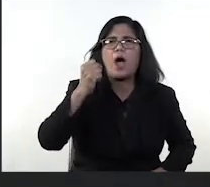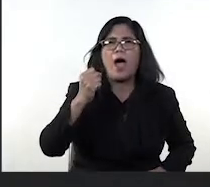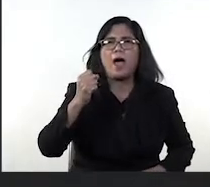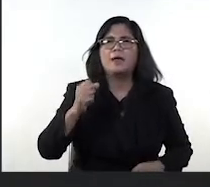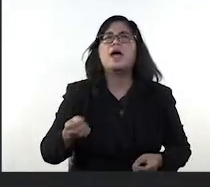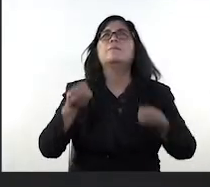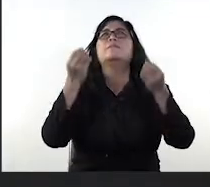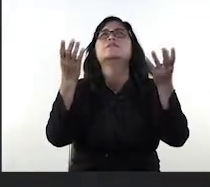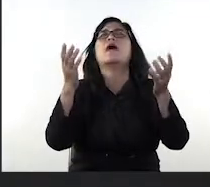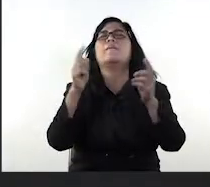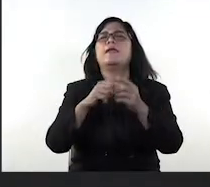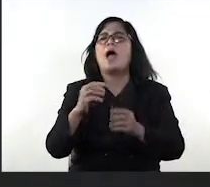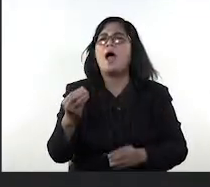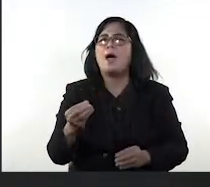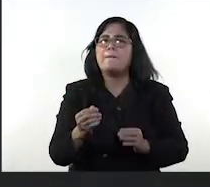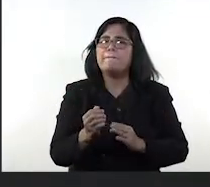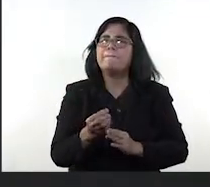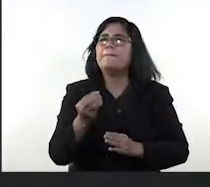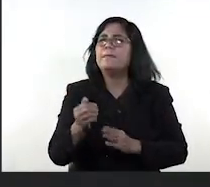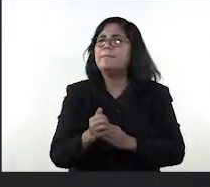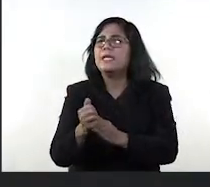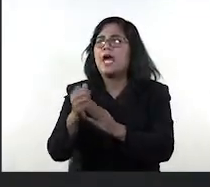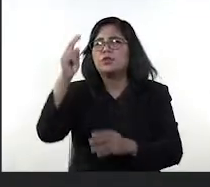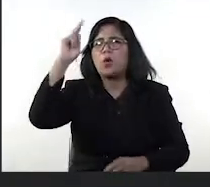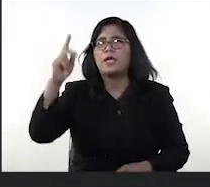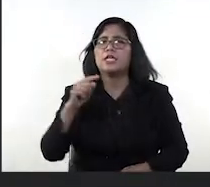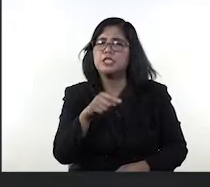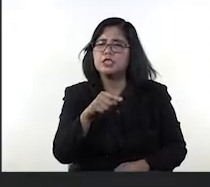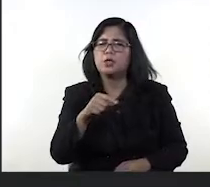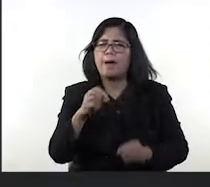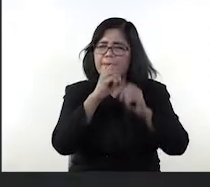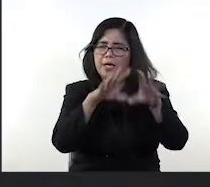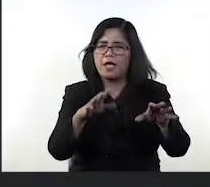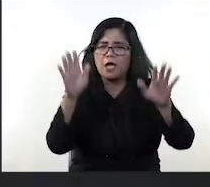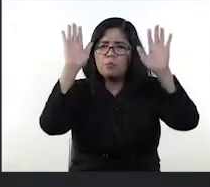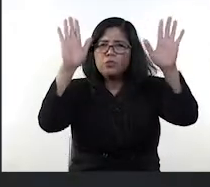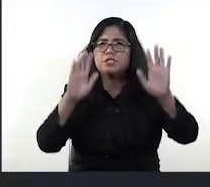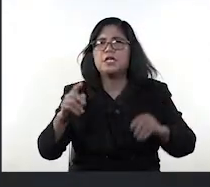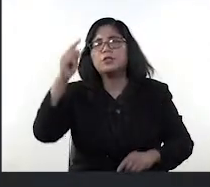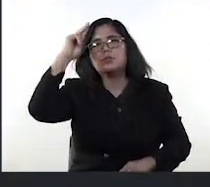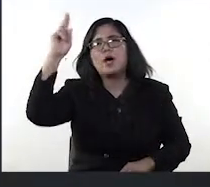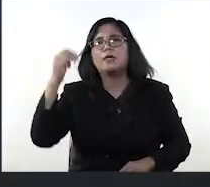percaya disitu ada berkat anugerah kuasa mujizat Tuhan yang sempurna Yes haleluya